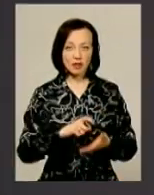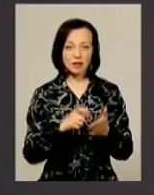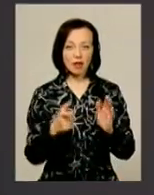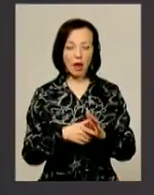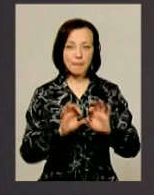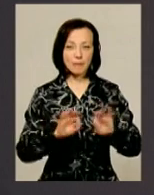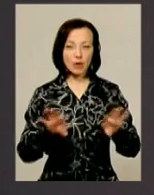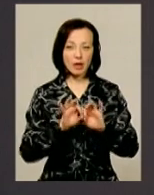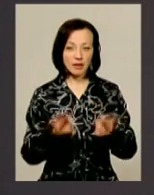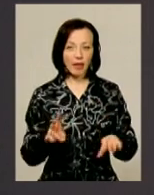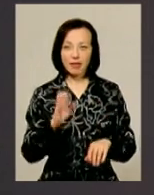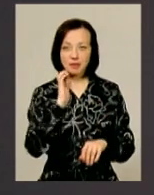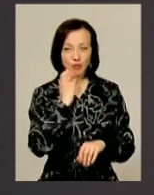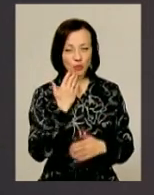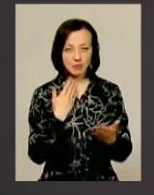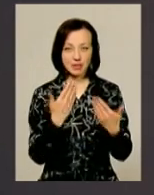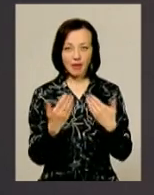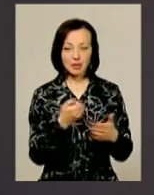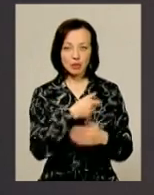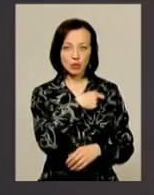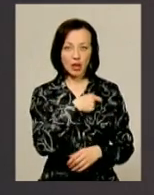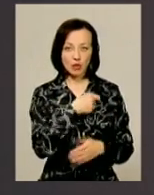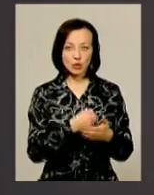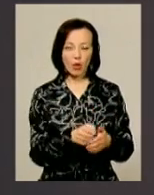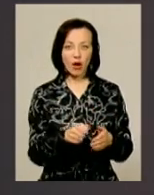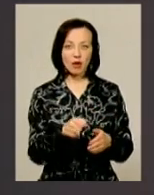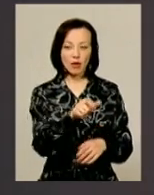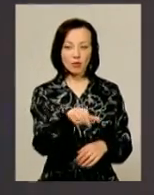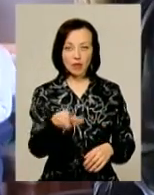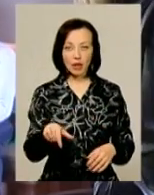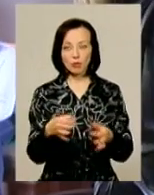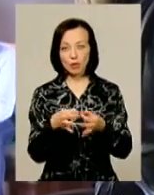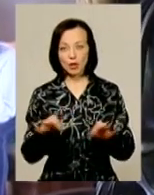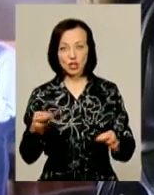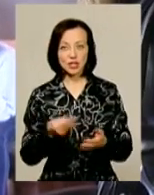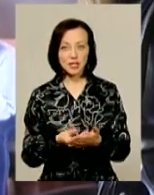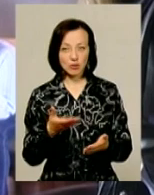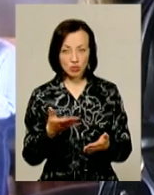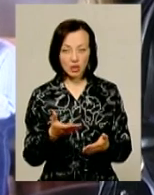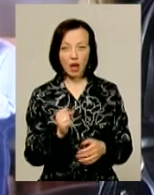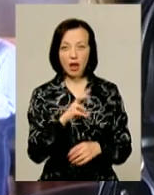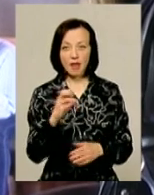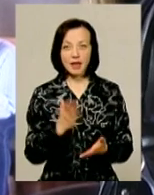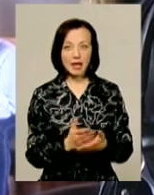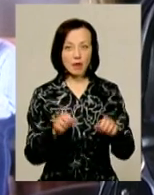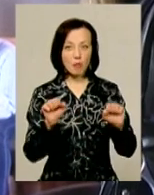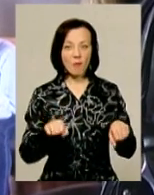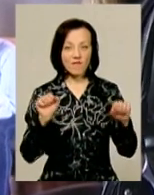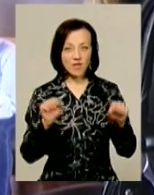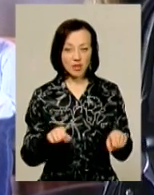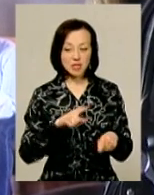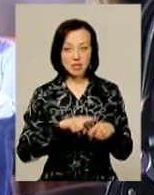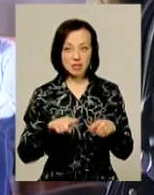Черненко пояснює несерйозним ставленням депутатів і до електорату, і до демократичних цінностей. Однак є ймовірність, що